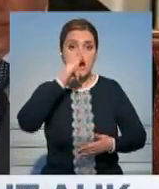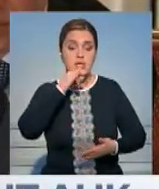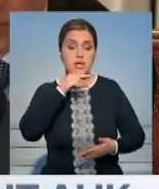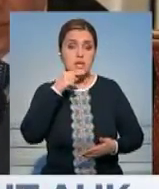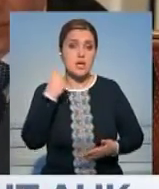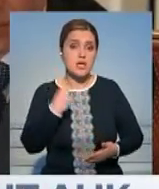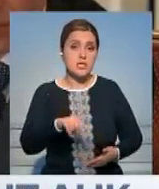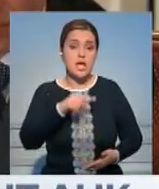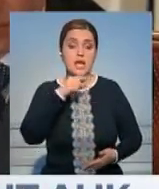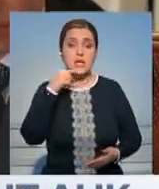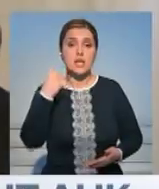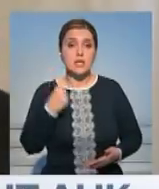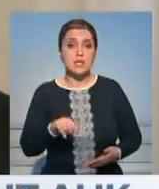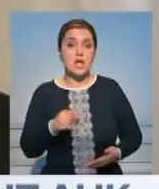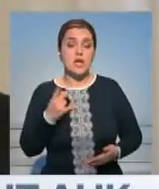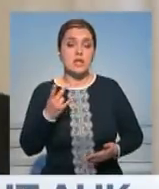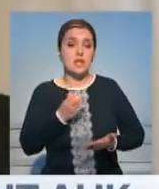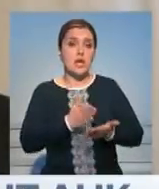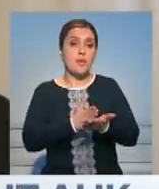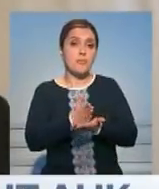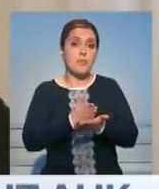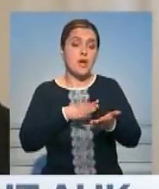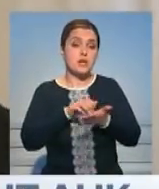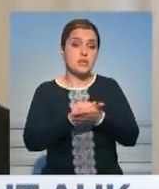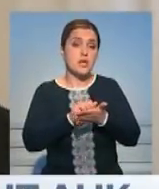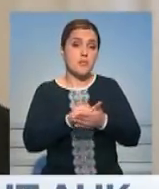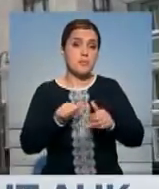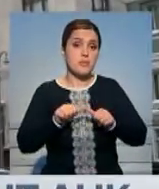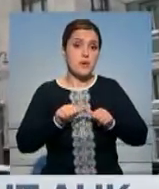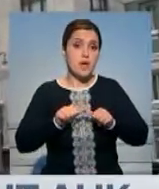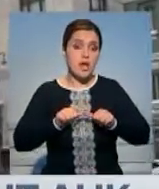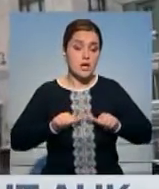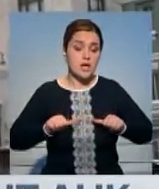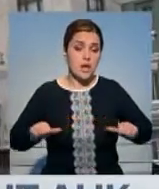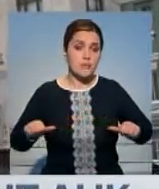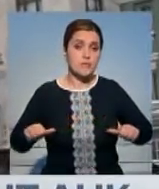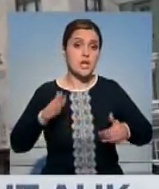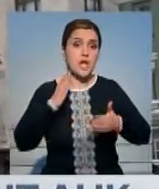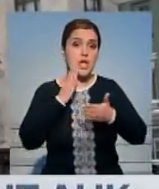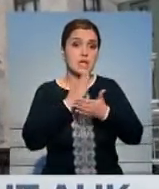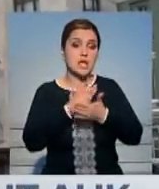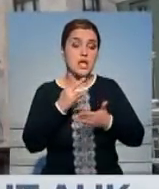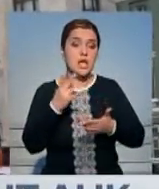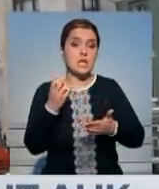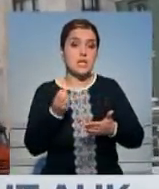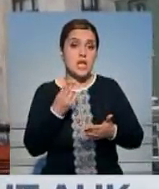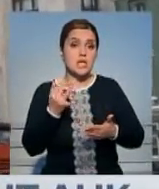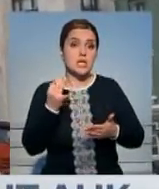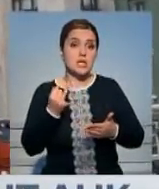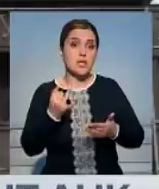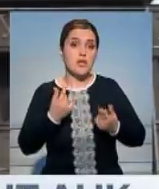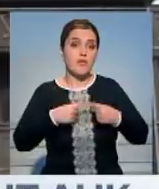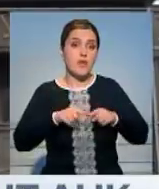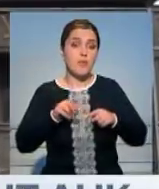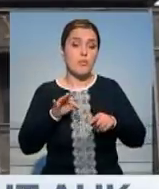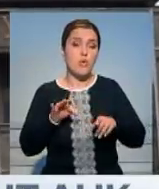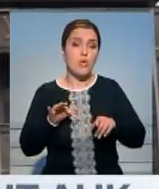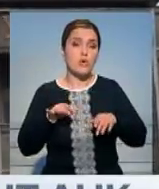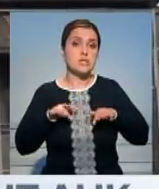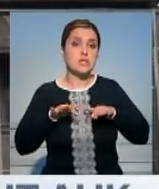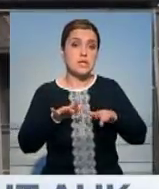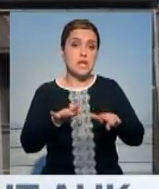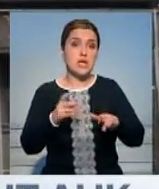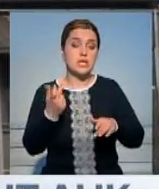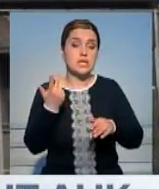Ассамблеи, в России национальной политикой занимаются Комитет по делам национальностей Государственной Думы и Федеральное агентство по делам национальностей. Все